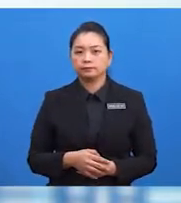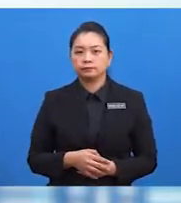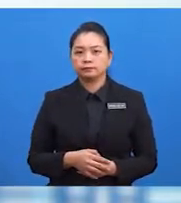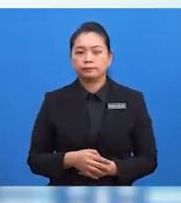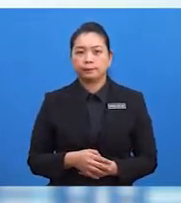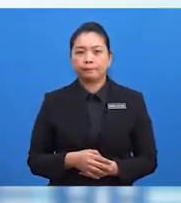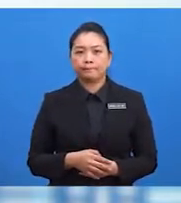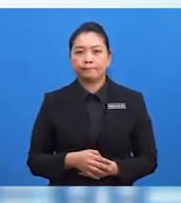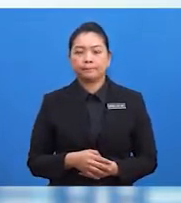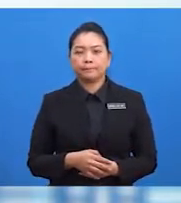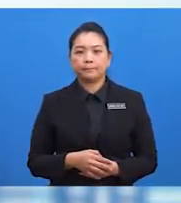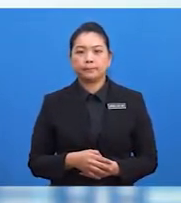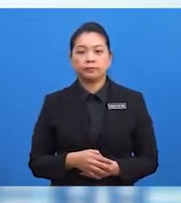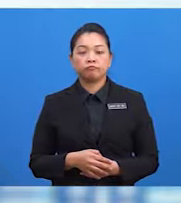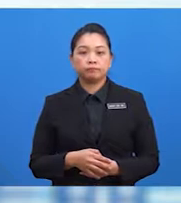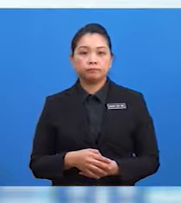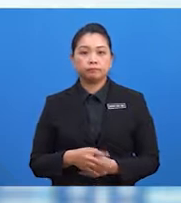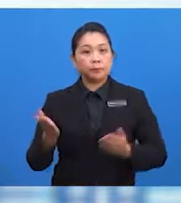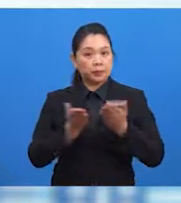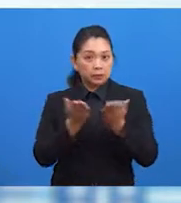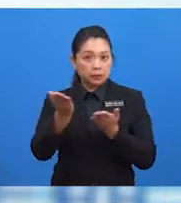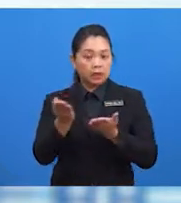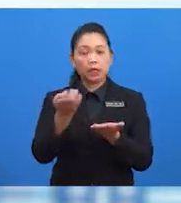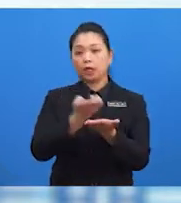pertama, sektor perkhidmatan ekonomi.